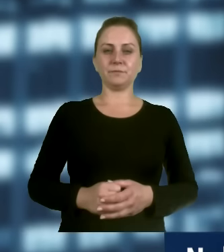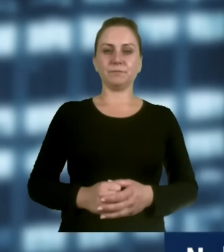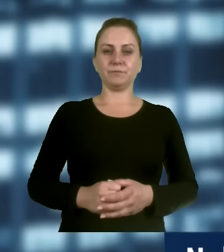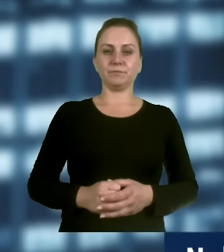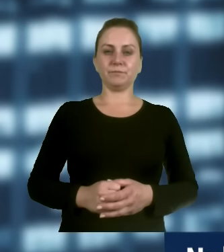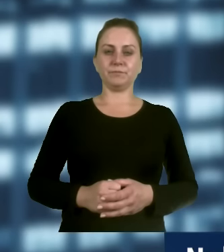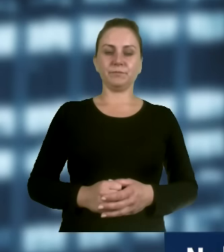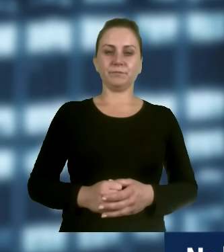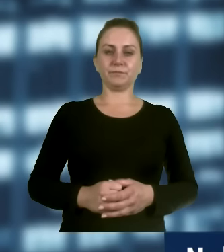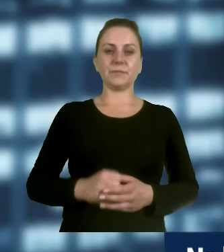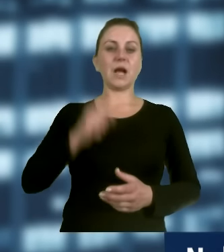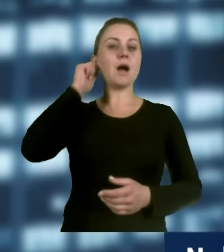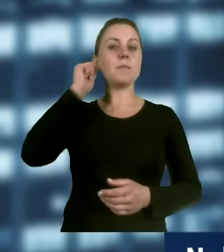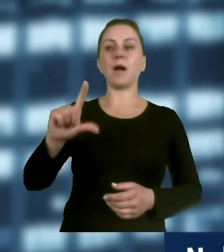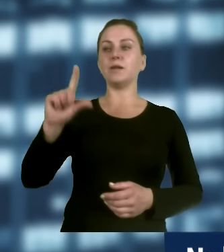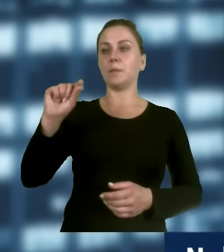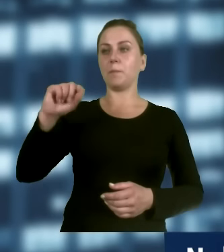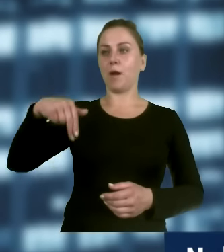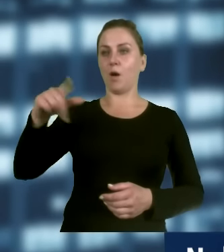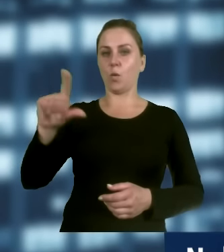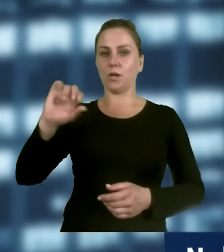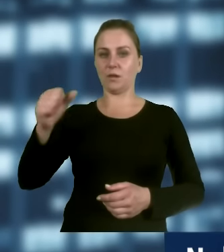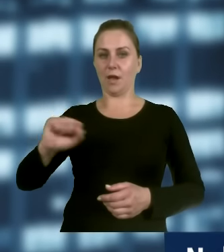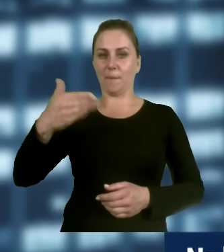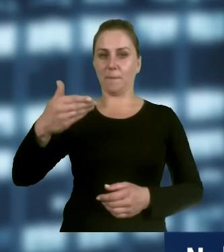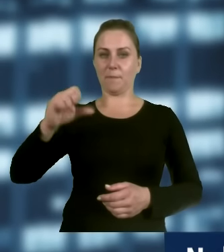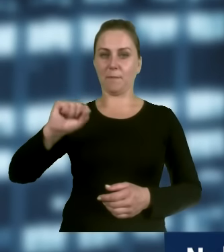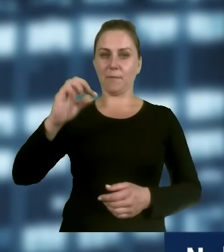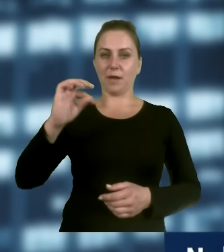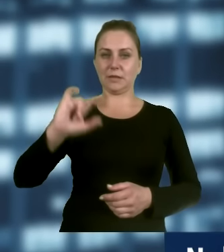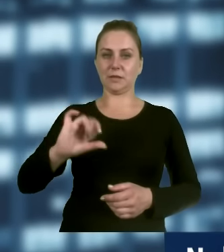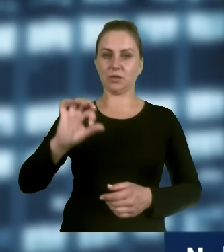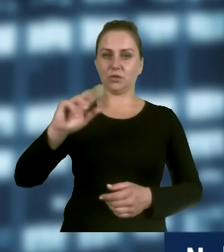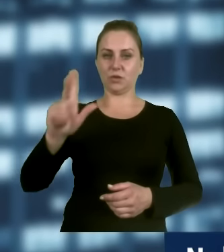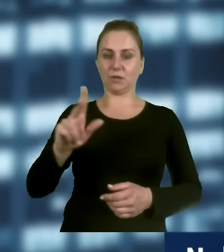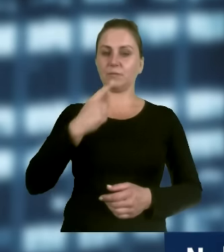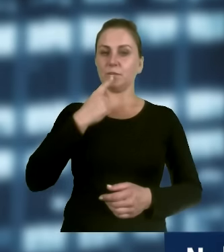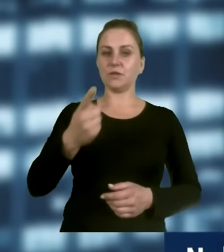No, a pani Paulina Matysiak udzieliła wywiadu